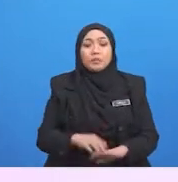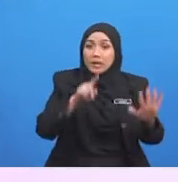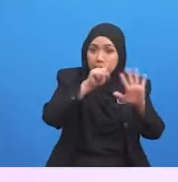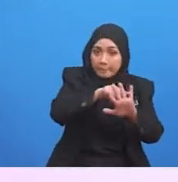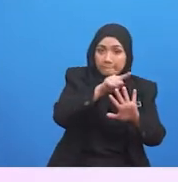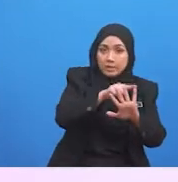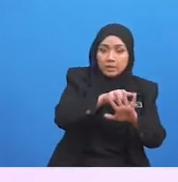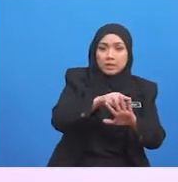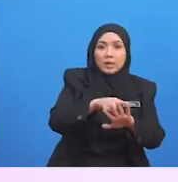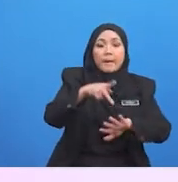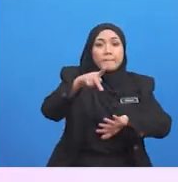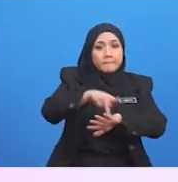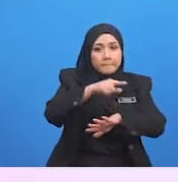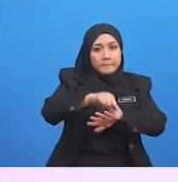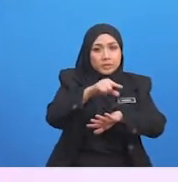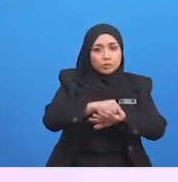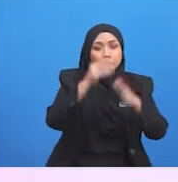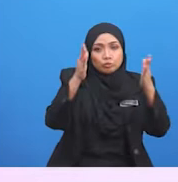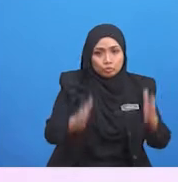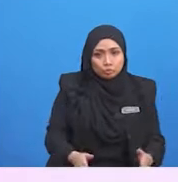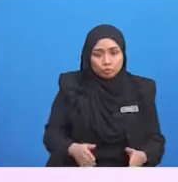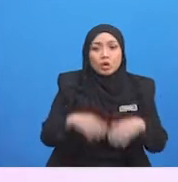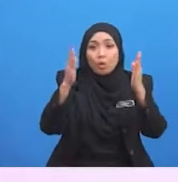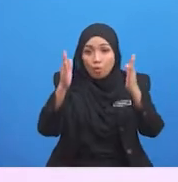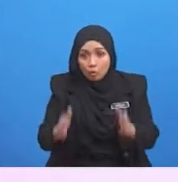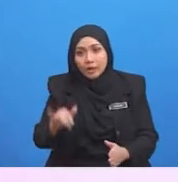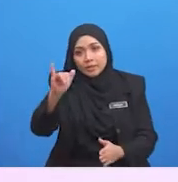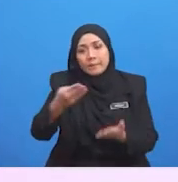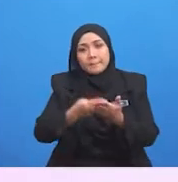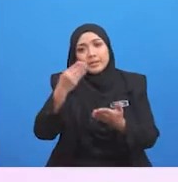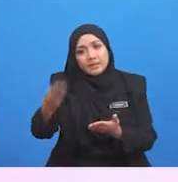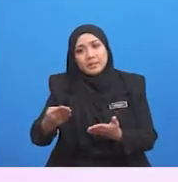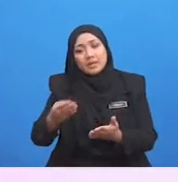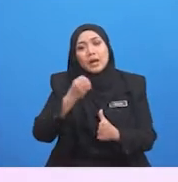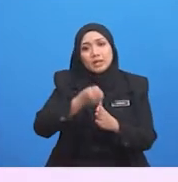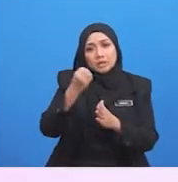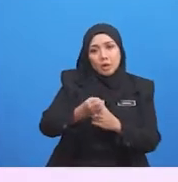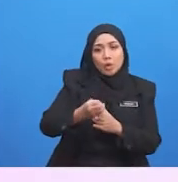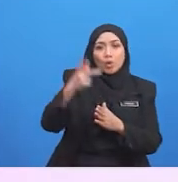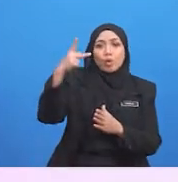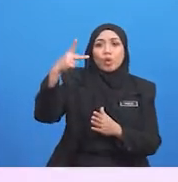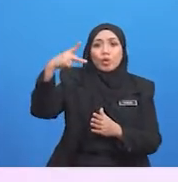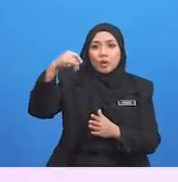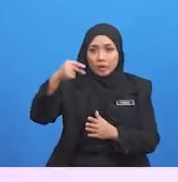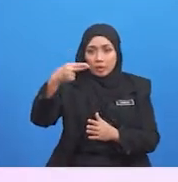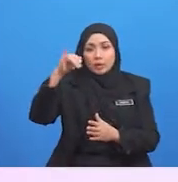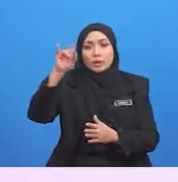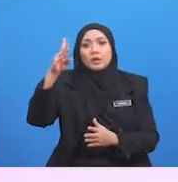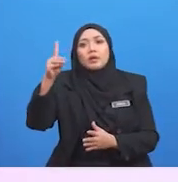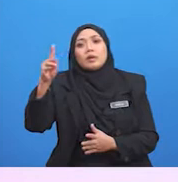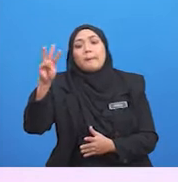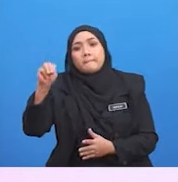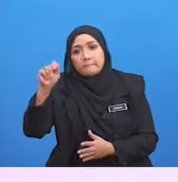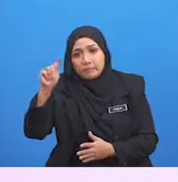kelima adalah pengguna, iaitu pihak yang membeli barang atau perkhidmatan untuk digunakan. Kita semua ini adalah